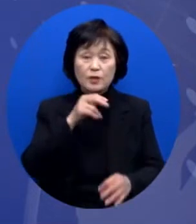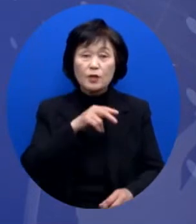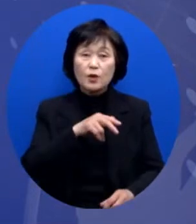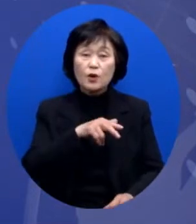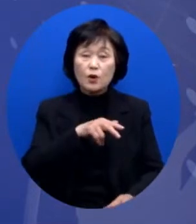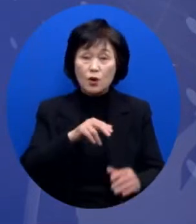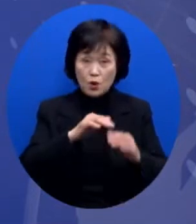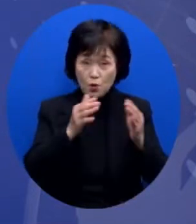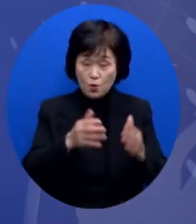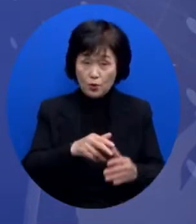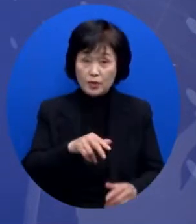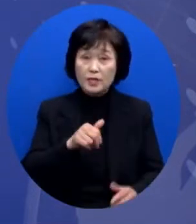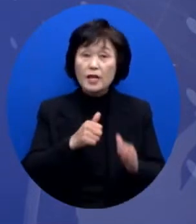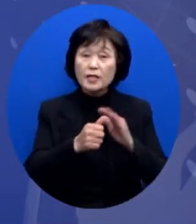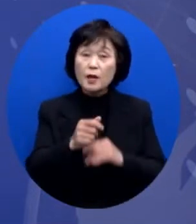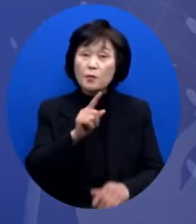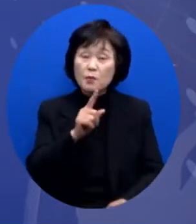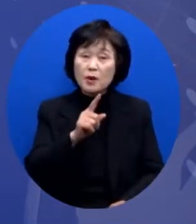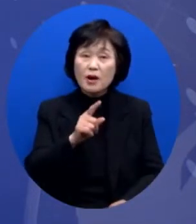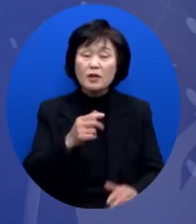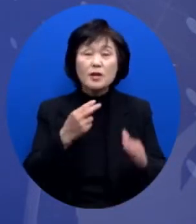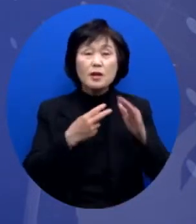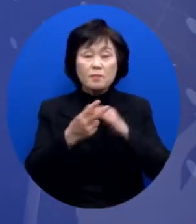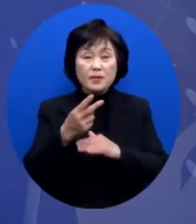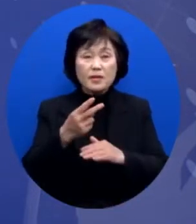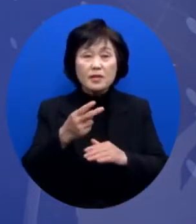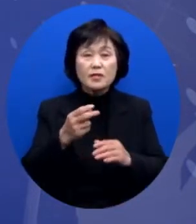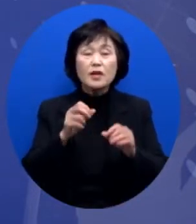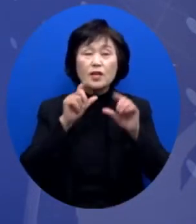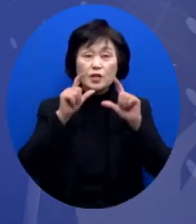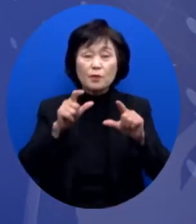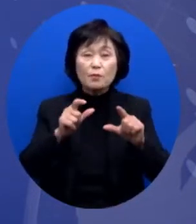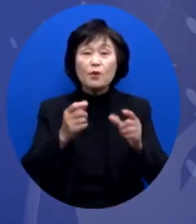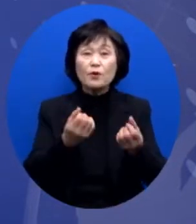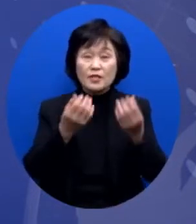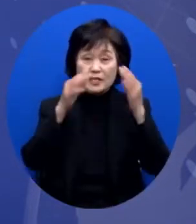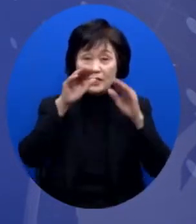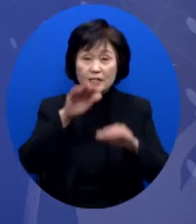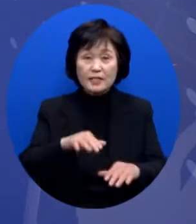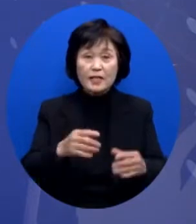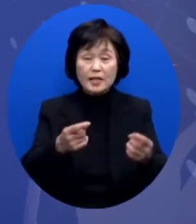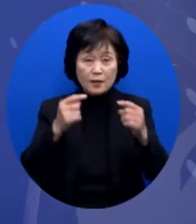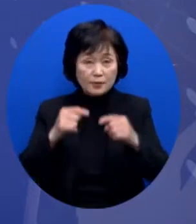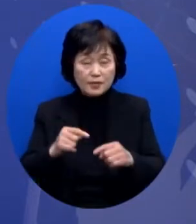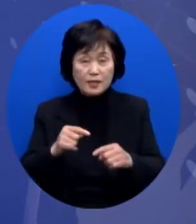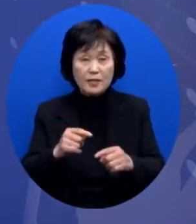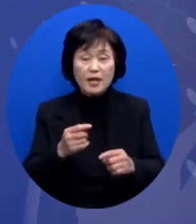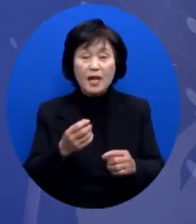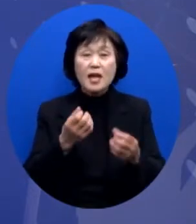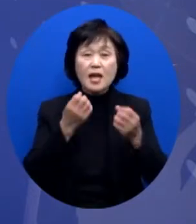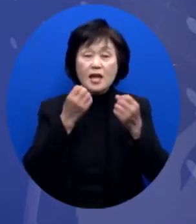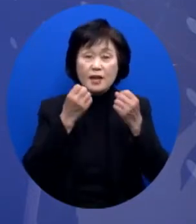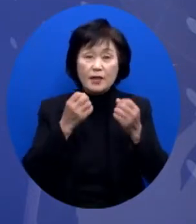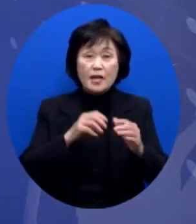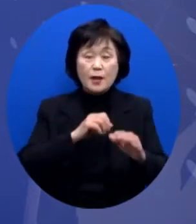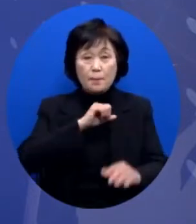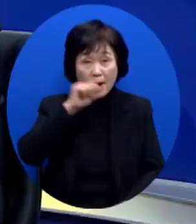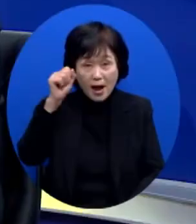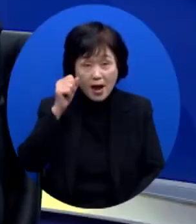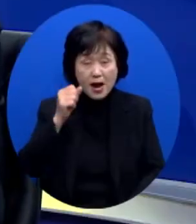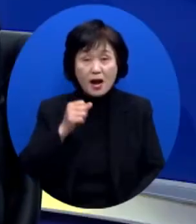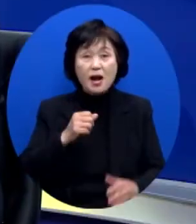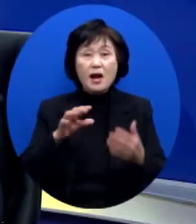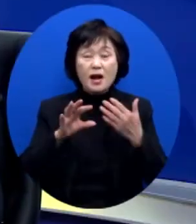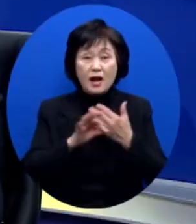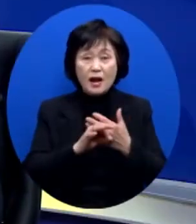기 독사 비전 선포식 에 참석해 대선에서 이긴다면 사법을 꼭 재개정 하겠다고 약속하게 됐습니다 예 또